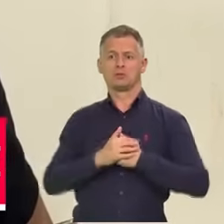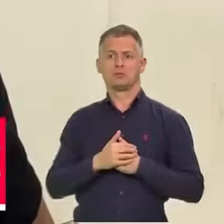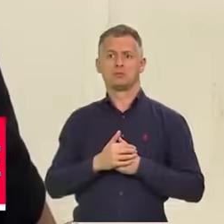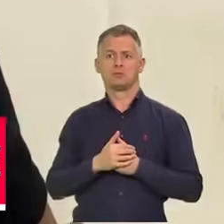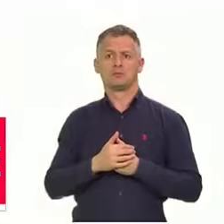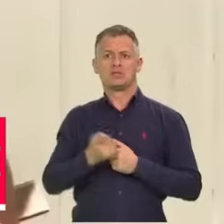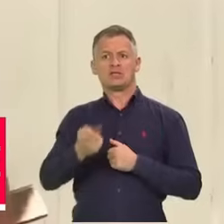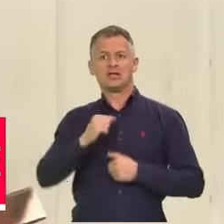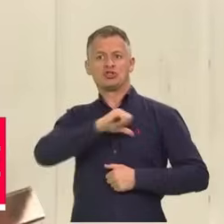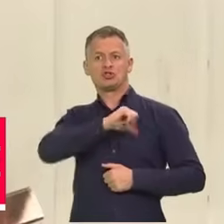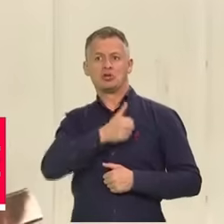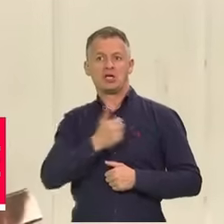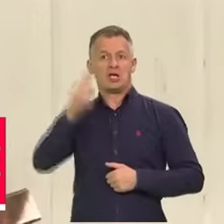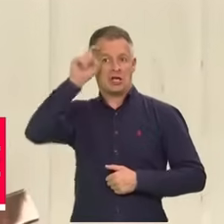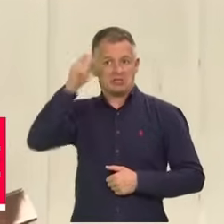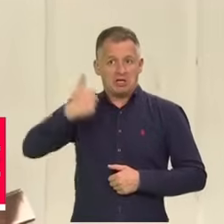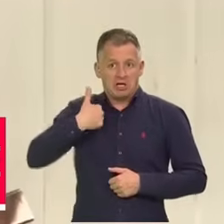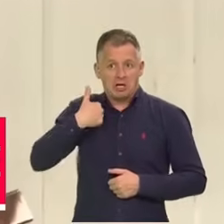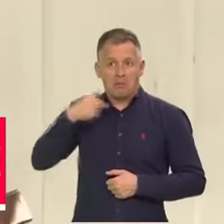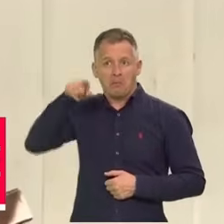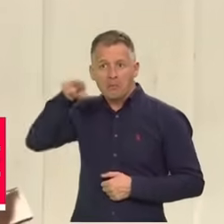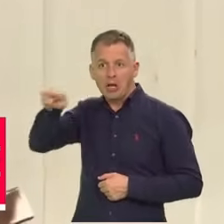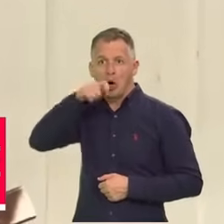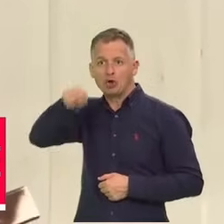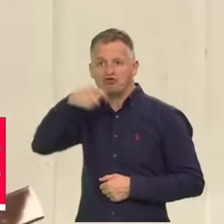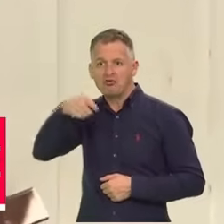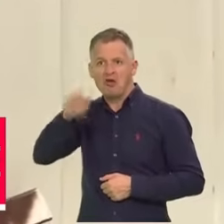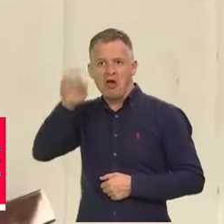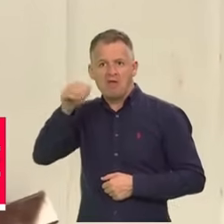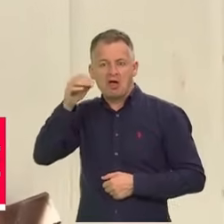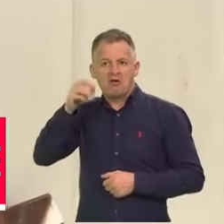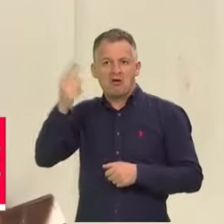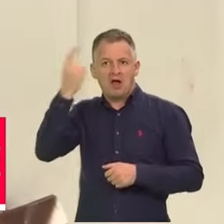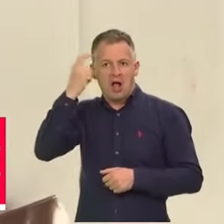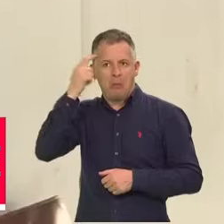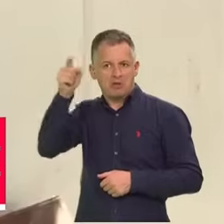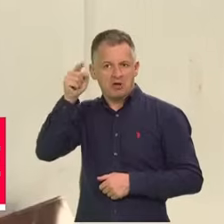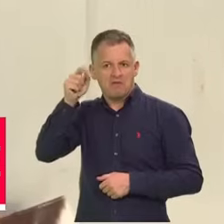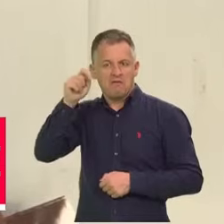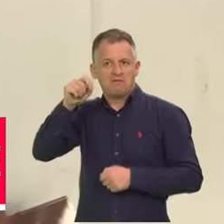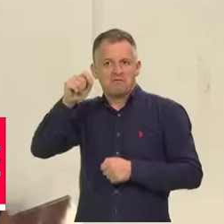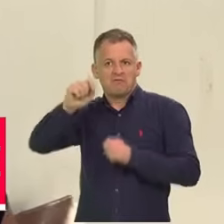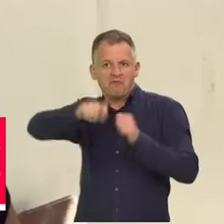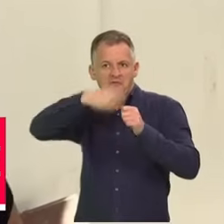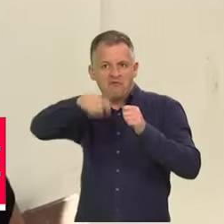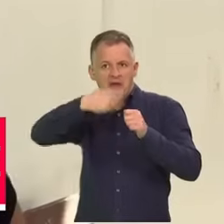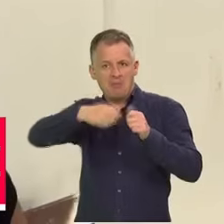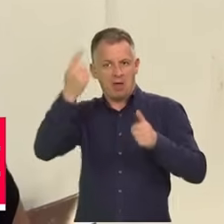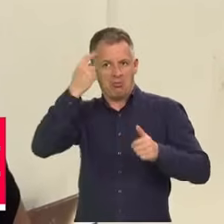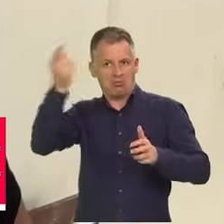din gelozie, crezând că eu înșel, avea niște filme de-ale ei în cap, îmi trimitea